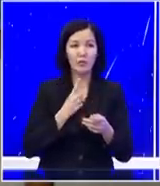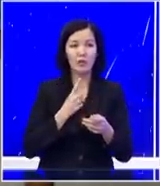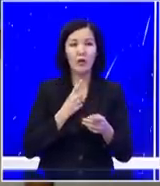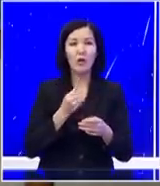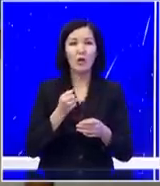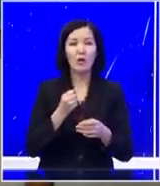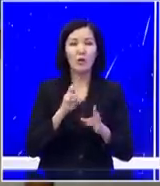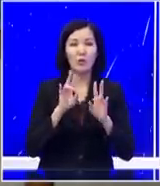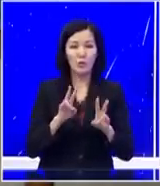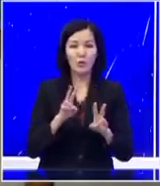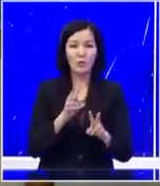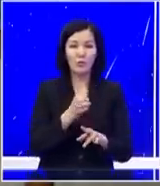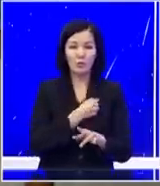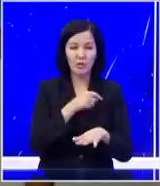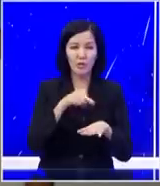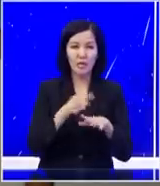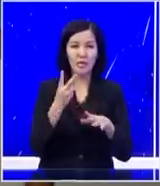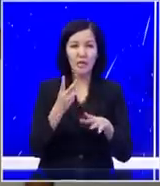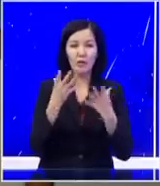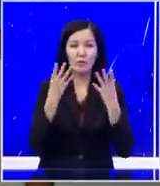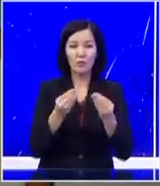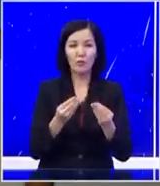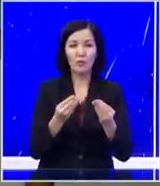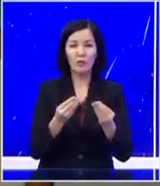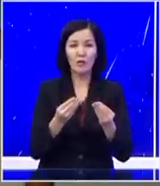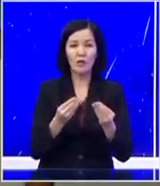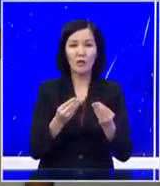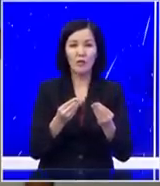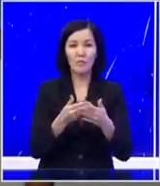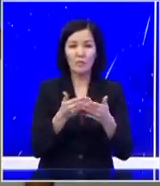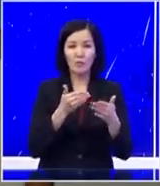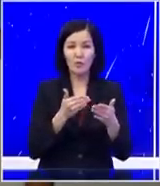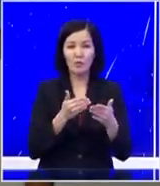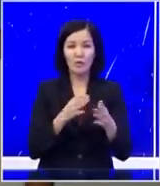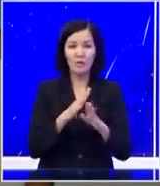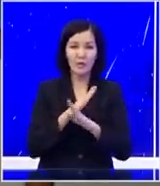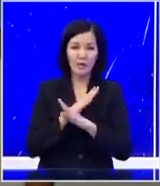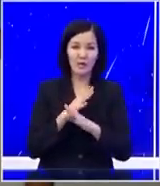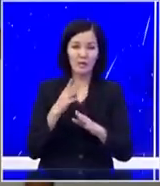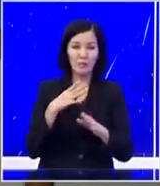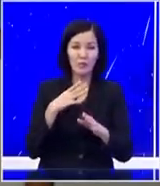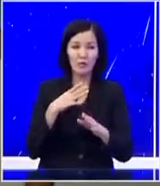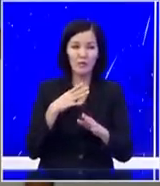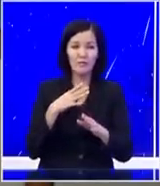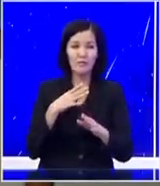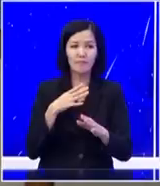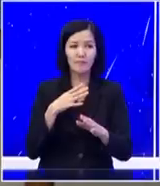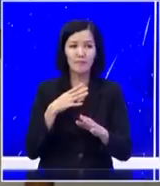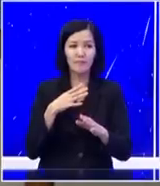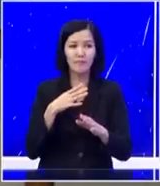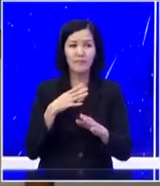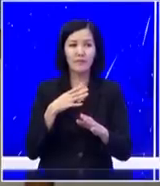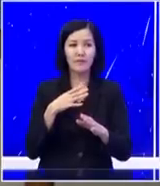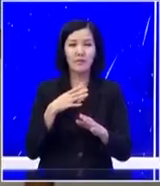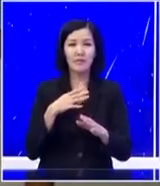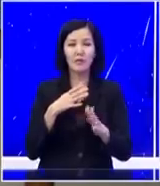Өкінішке қарай, именно сол 2 күн қалғанда о дүниелік болып кетті. Соғыс өткеннен кейін, қайтыс